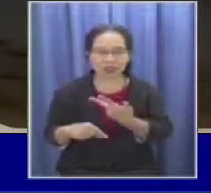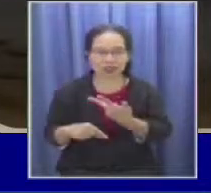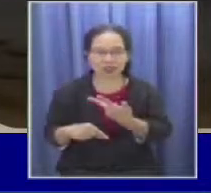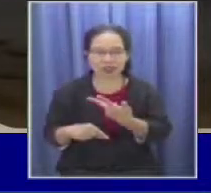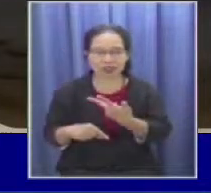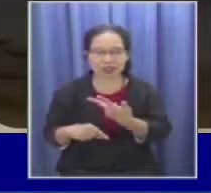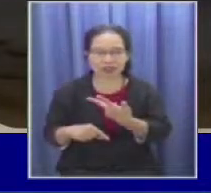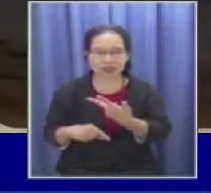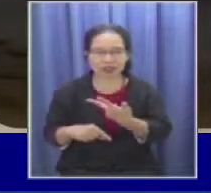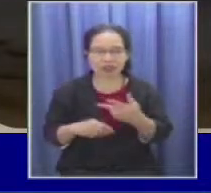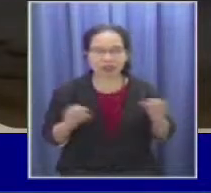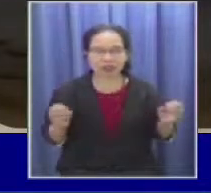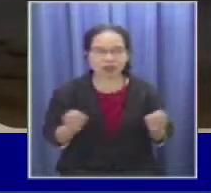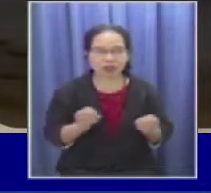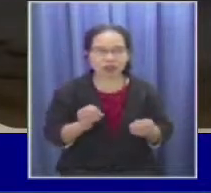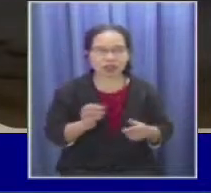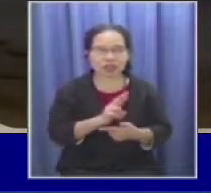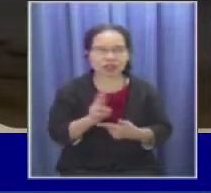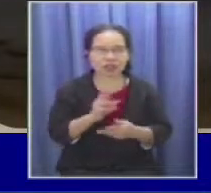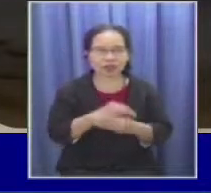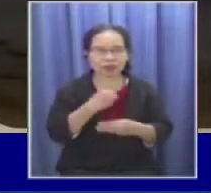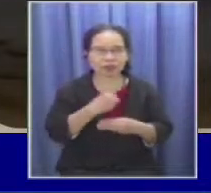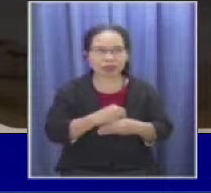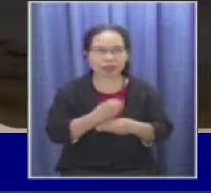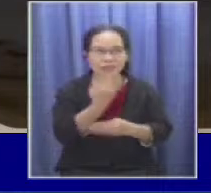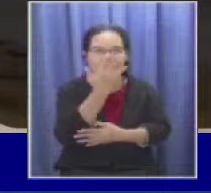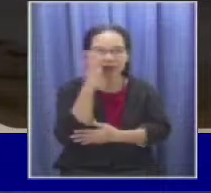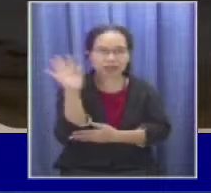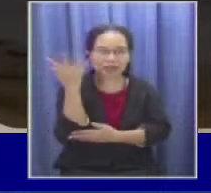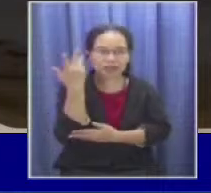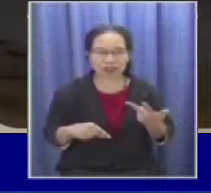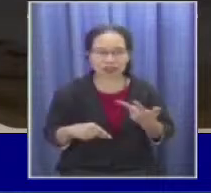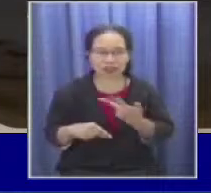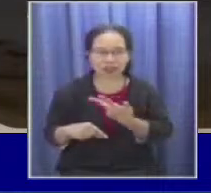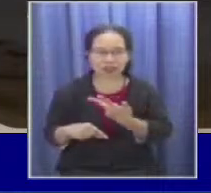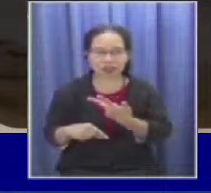33 baate yongoma ti dumienu nchemu adi asamiensa